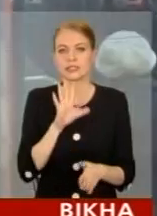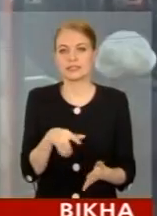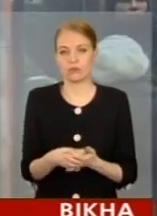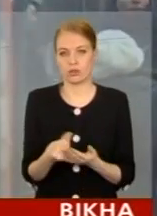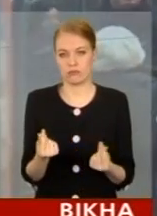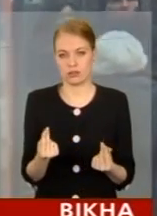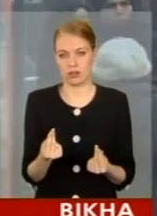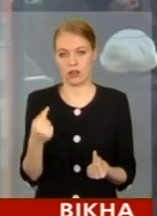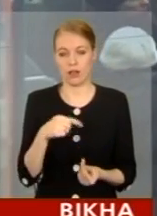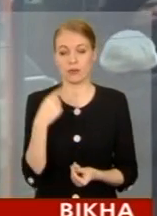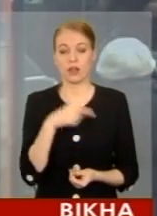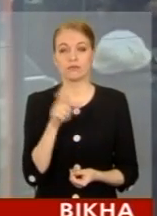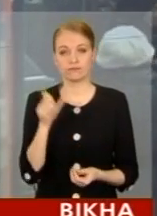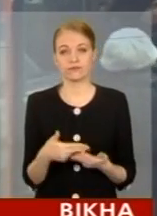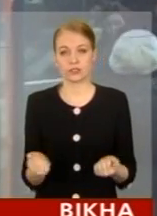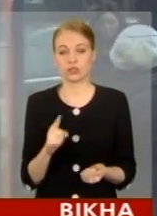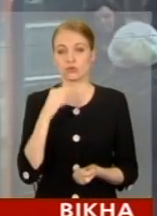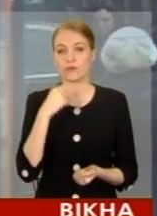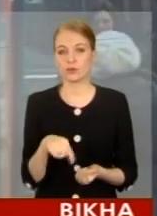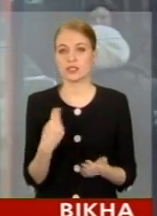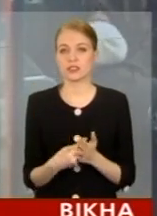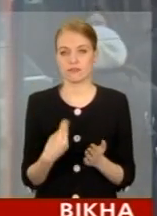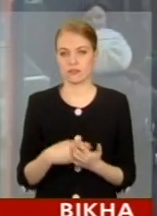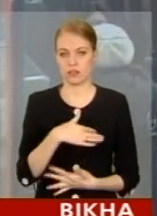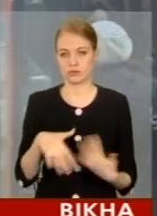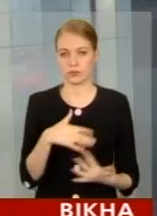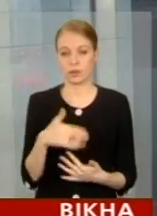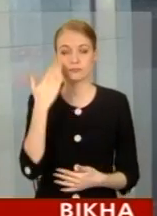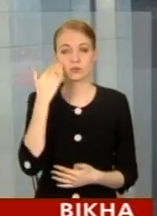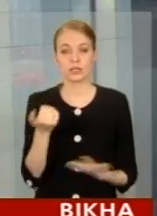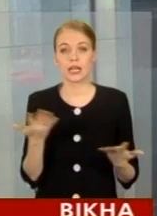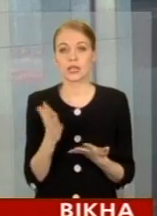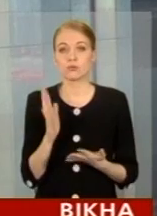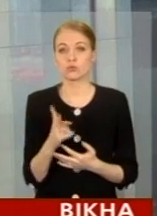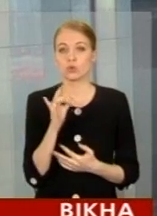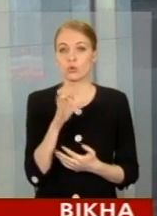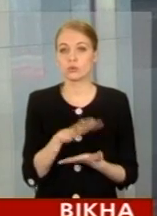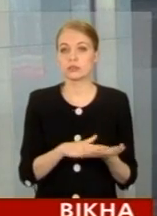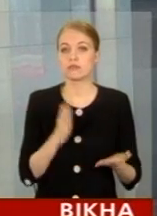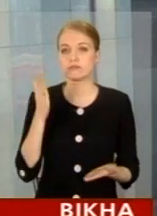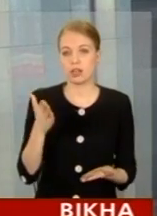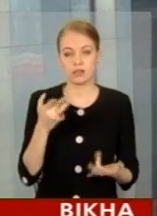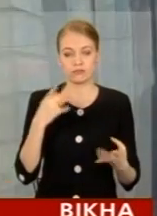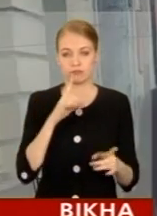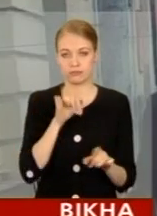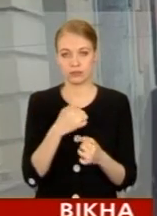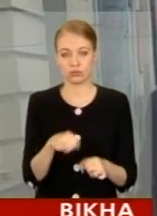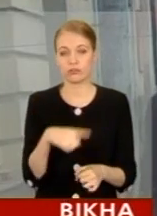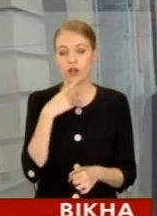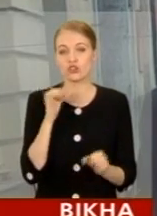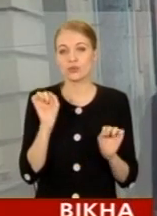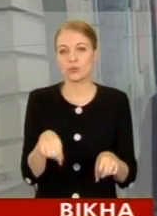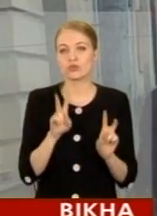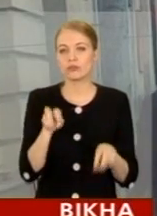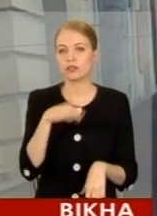деньгами. Російський опозиціонер визнає, у Росії фінансовий колапс. Здогадатися, яким буде курс далі, просто неможливо. Каже, можна